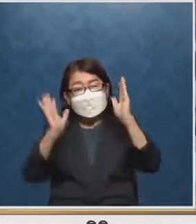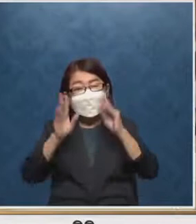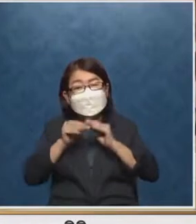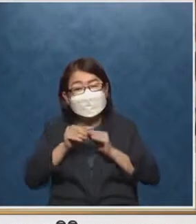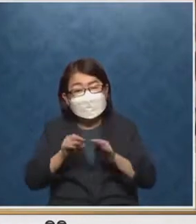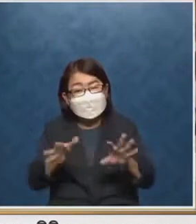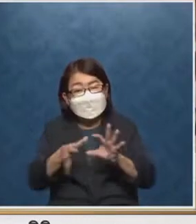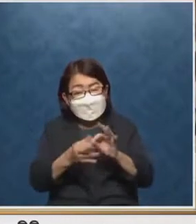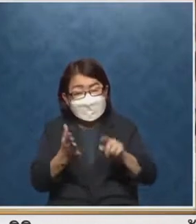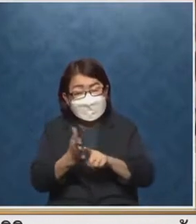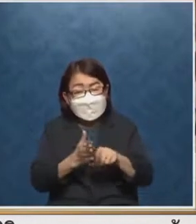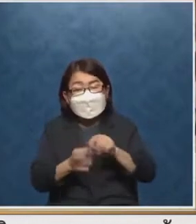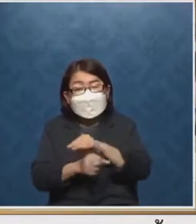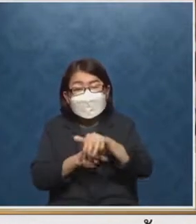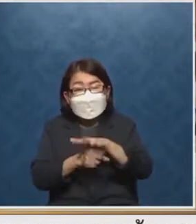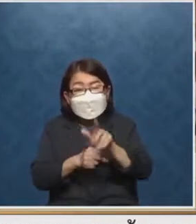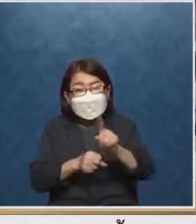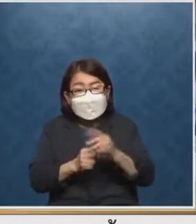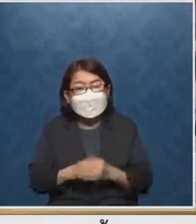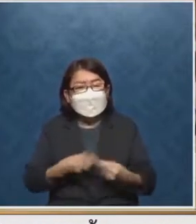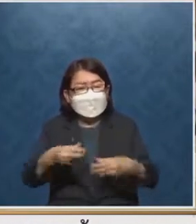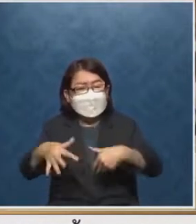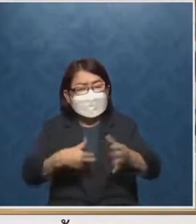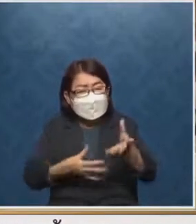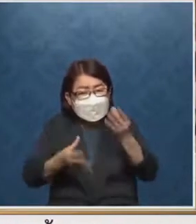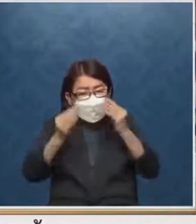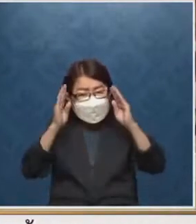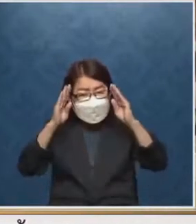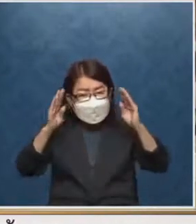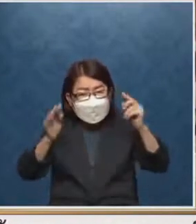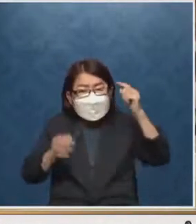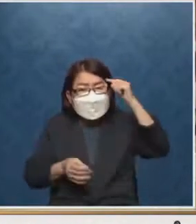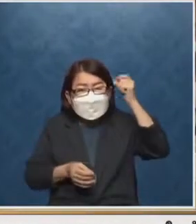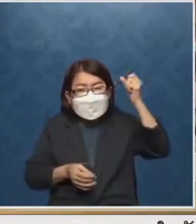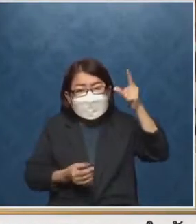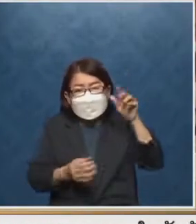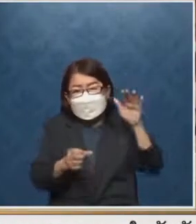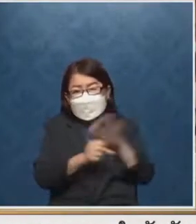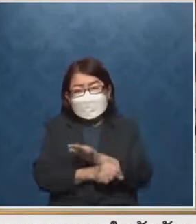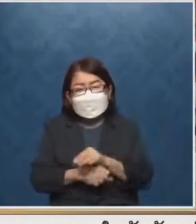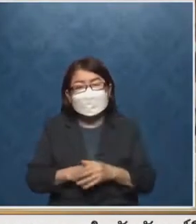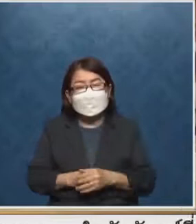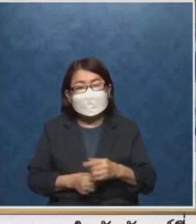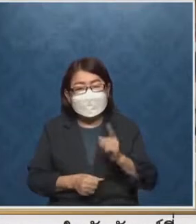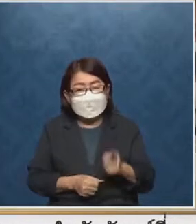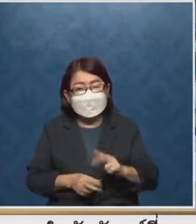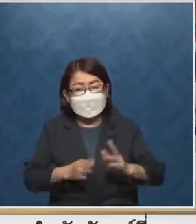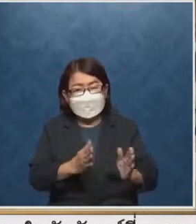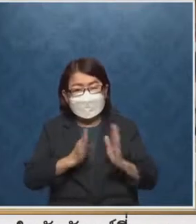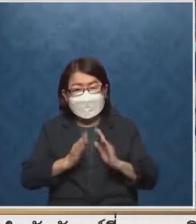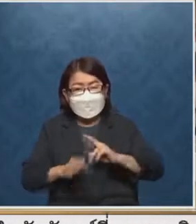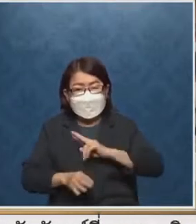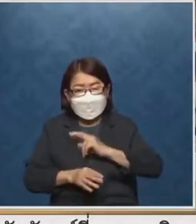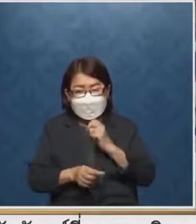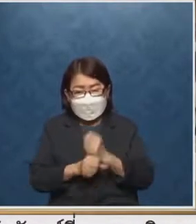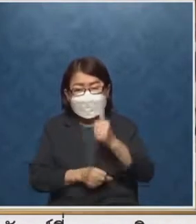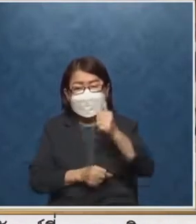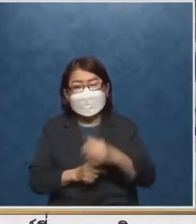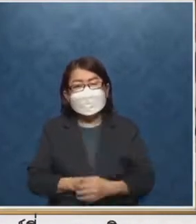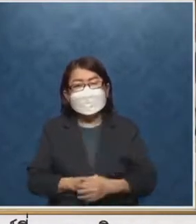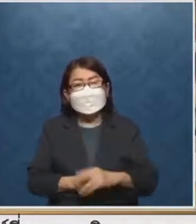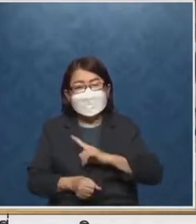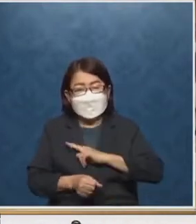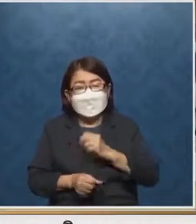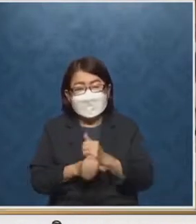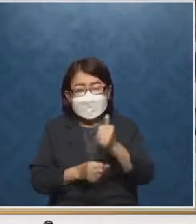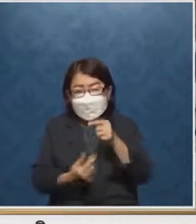นะครับก็มุ่งที่จะให้ประชาชนมีความรู้ความเข้าใจที่ถูกต้องและสามารถปฏิบัติตนเอง